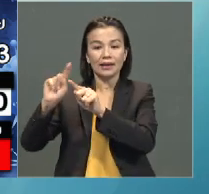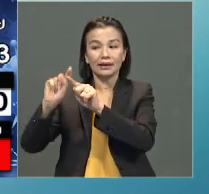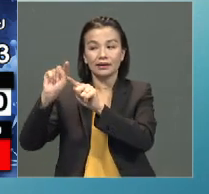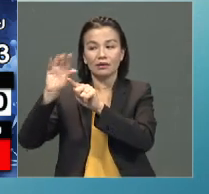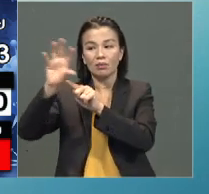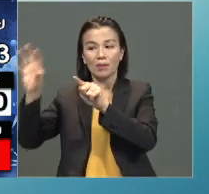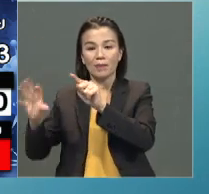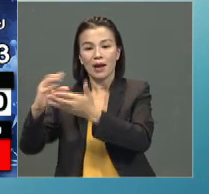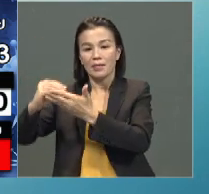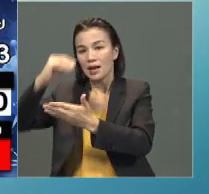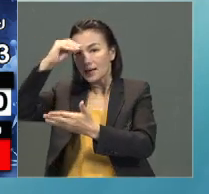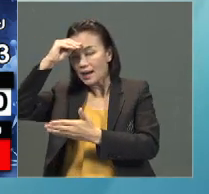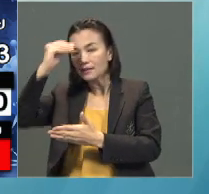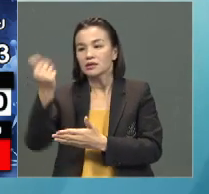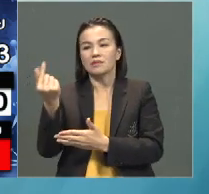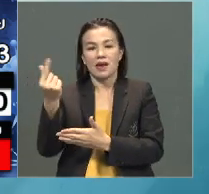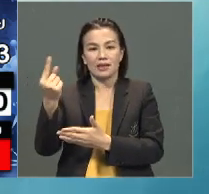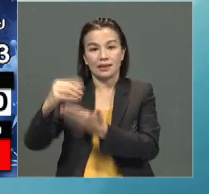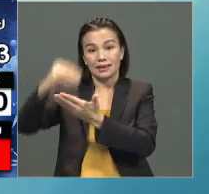รายนะครับมาจากประเทศทางด้านของภูมิภาคพิการเนี่ยนะครับซึ่งเป็นนักศึกษา11